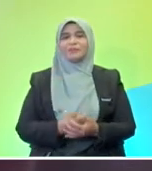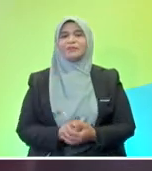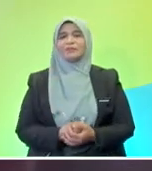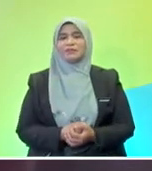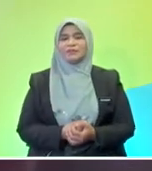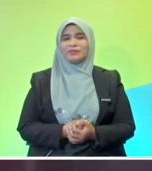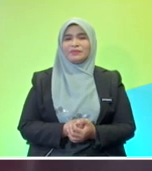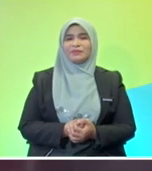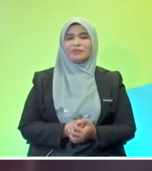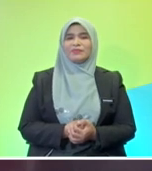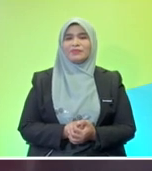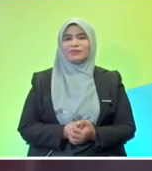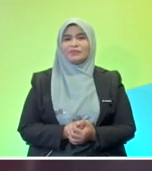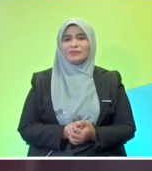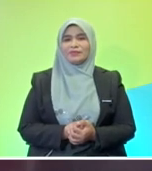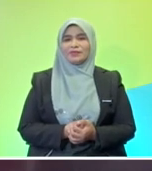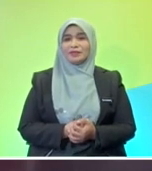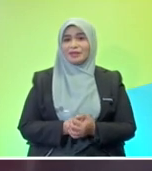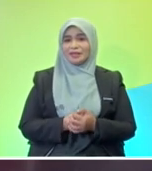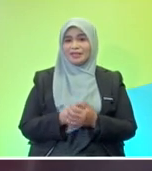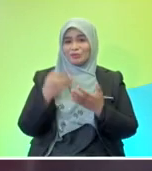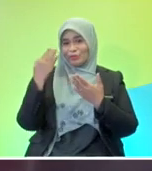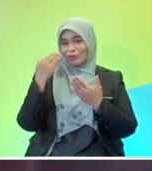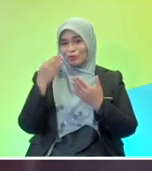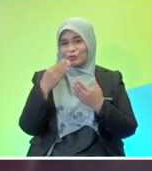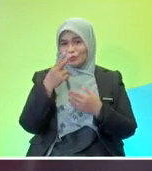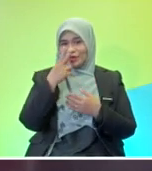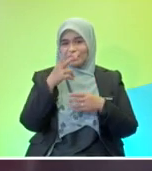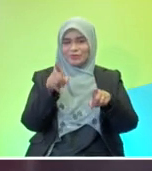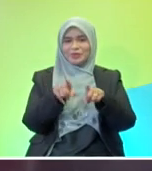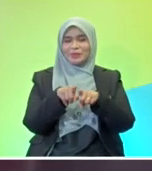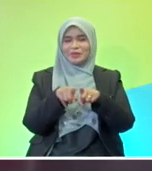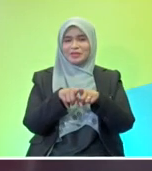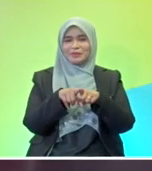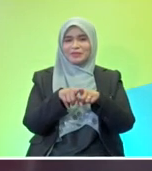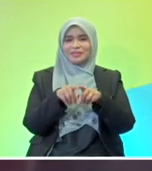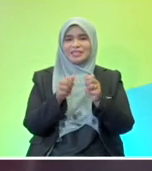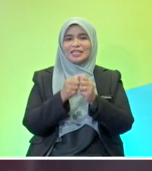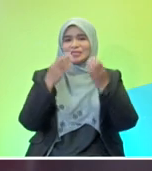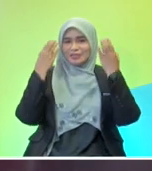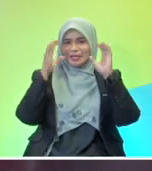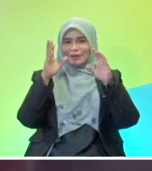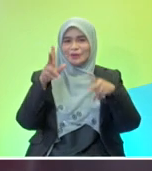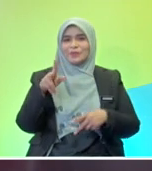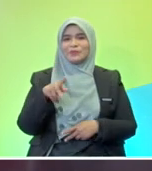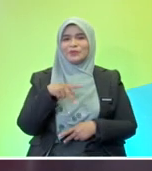nak tengok cikgu punya dulu. Okey, sama-sama kita angkat ya. Jom. Satu.